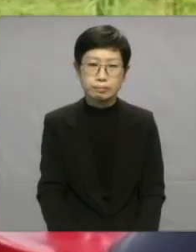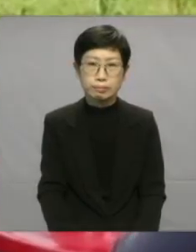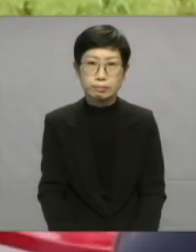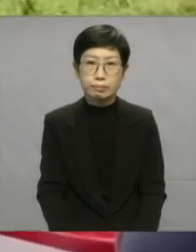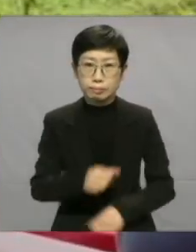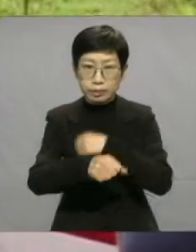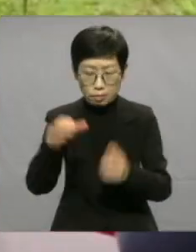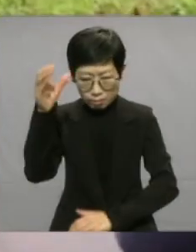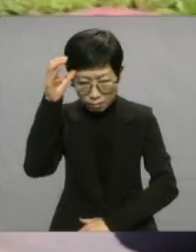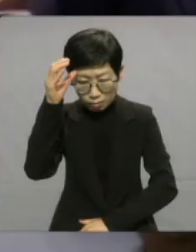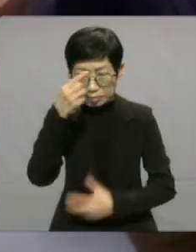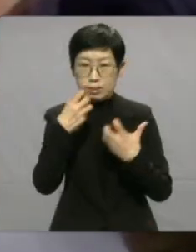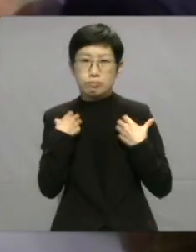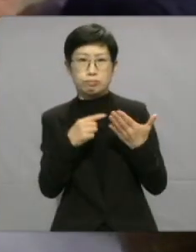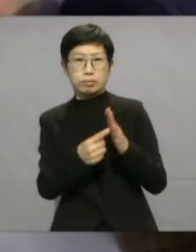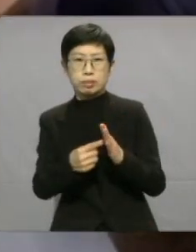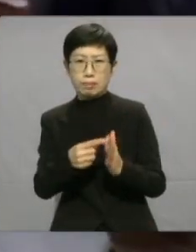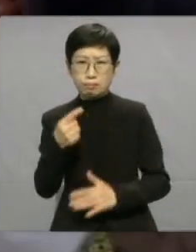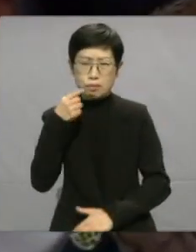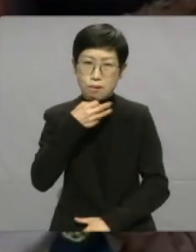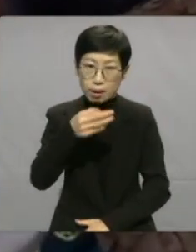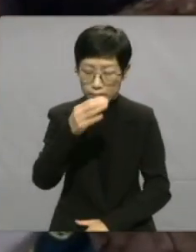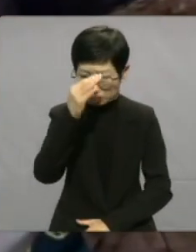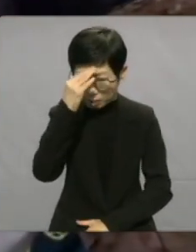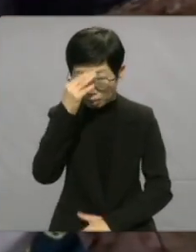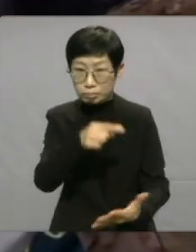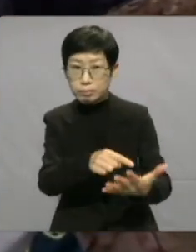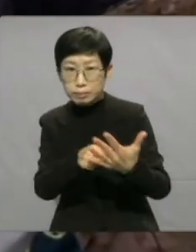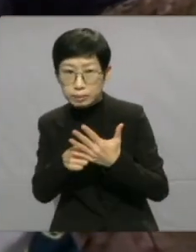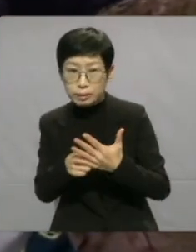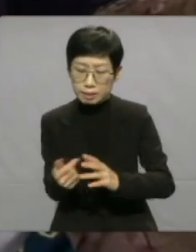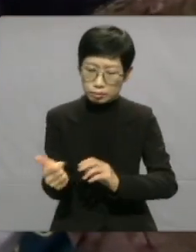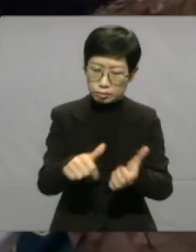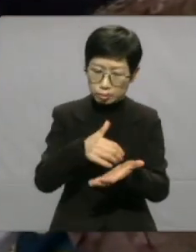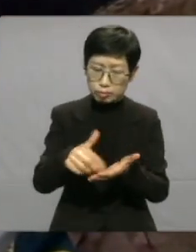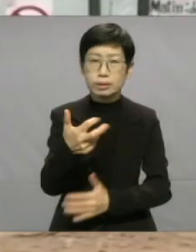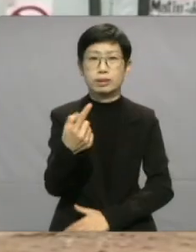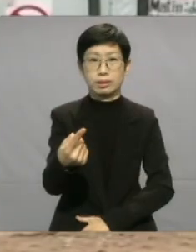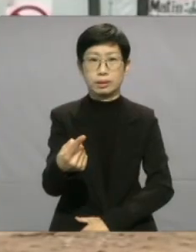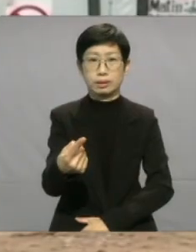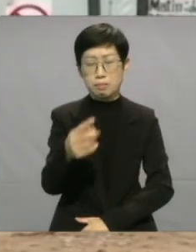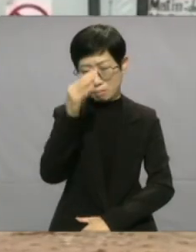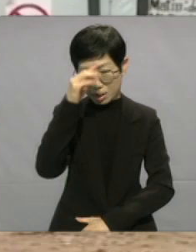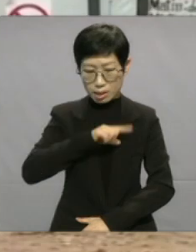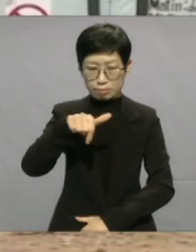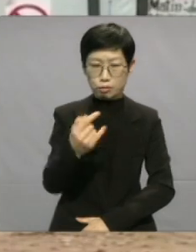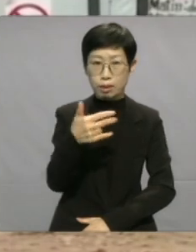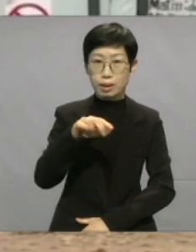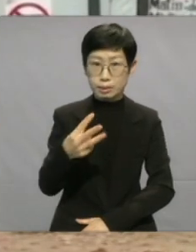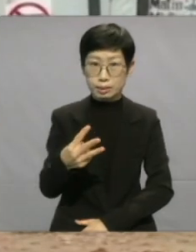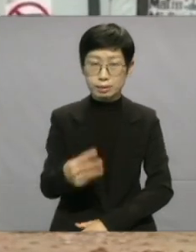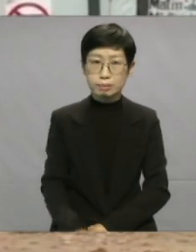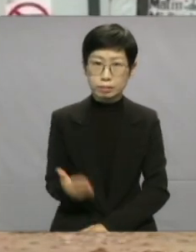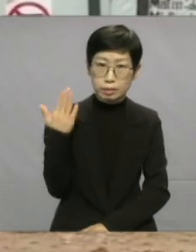민주콩고 보건당국이 최근 독감 증세를 보이는 괴질 사망자가 71명에 달한다고 발표했습니다. 지난 10일부터